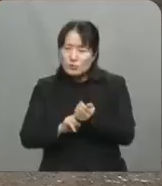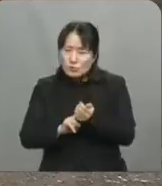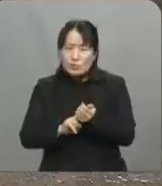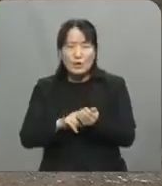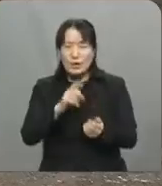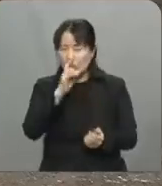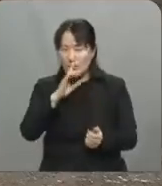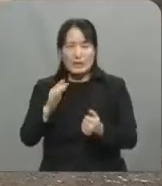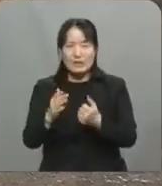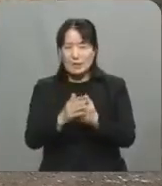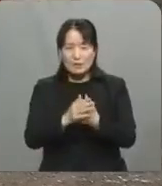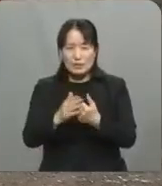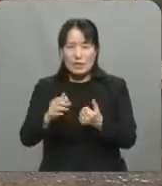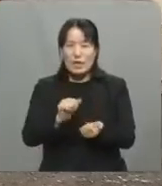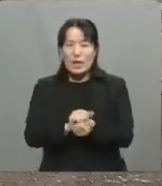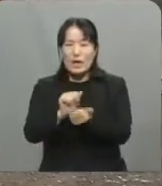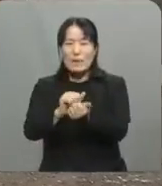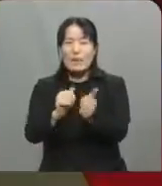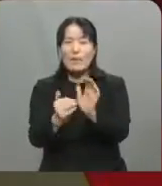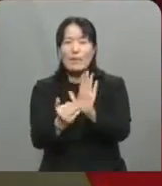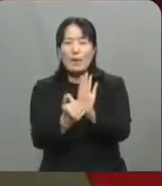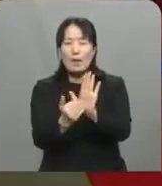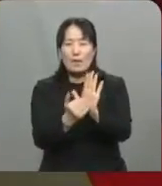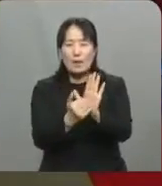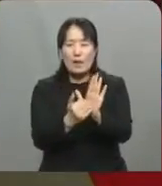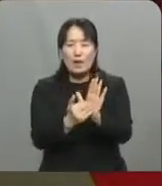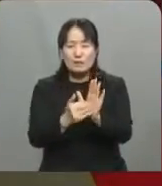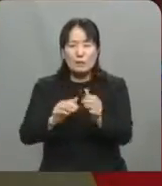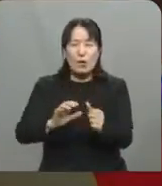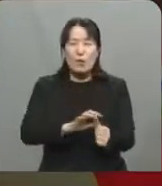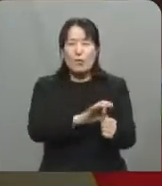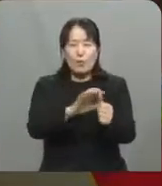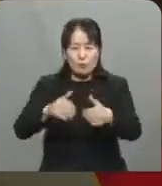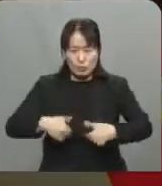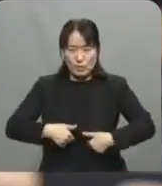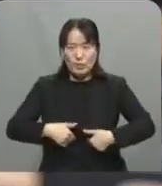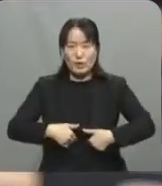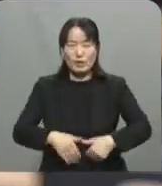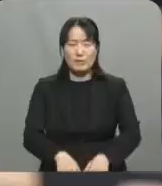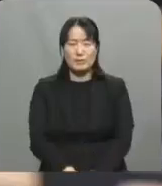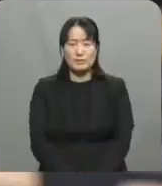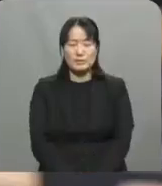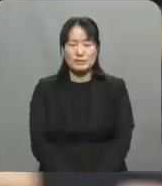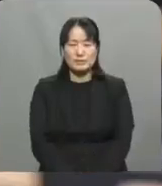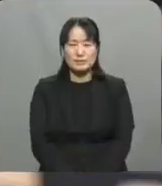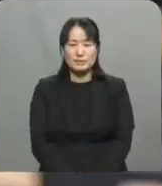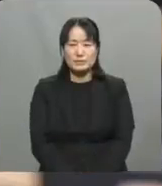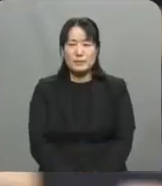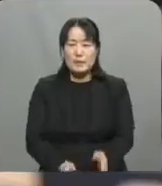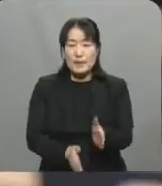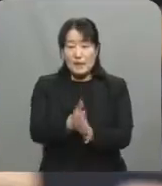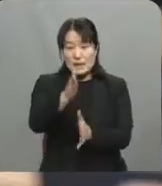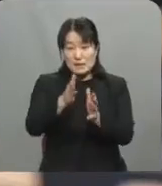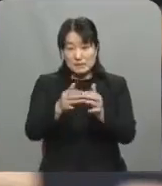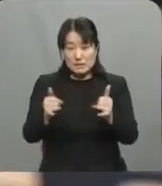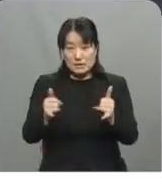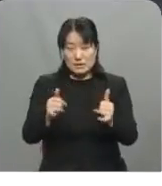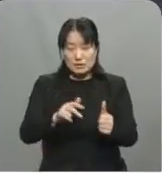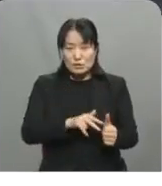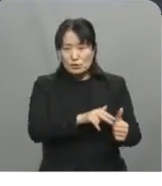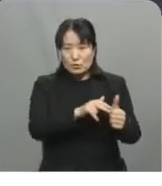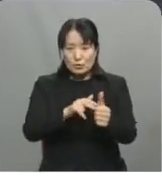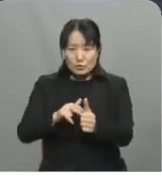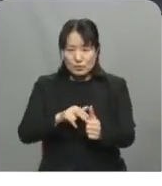때문에 어찌됐건 감염병 예방 차원에서 보호를 해야 되는 부분이고요. 하지만 시민들 사이에선